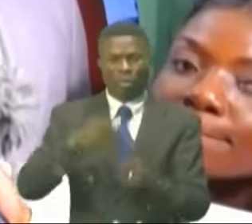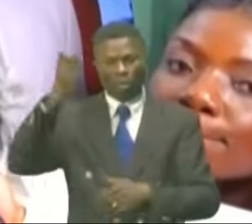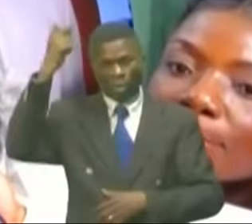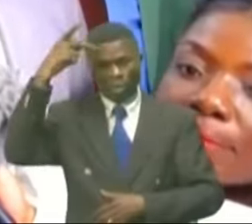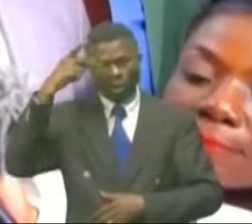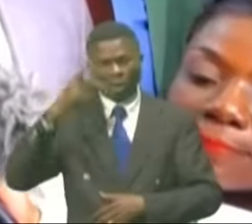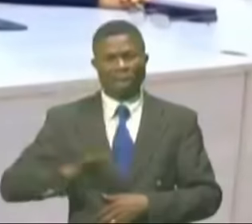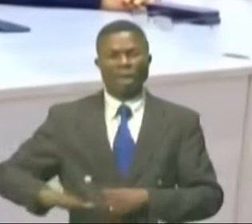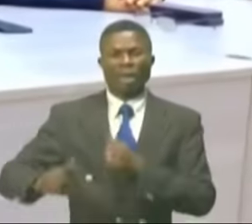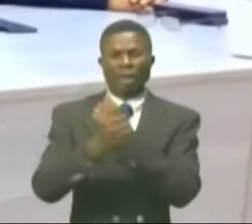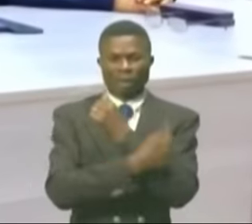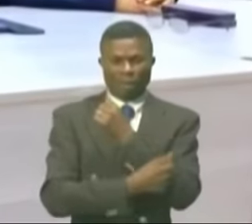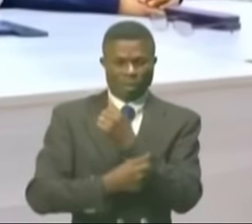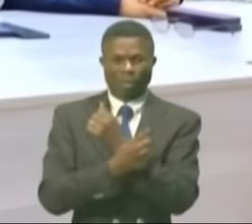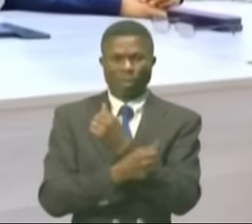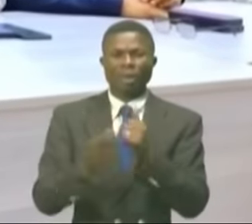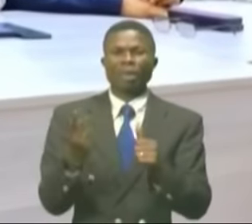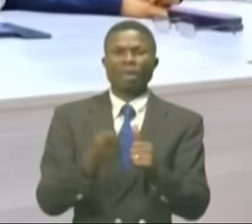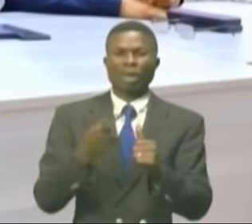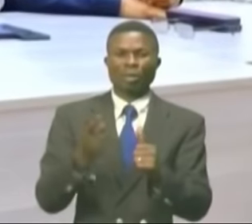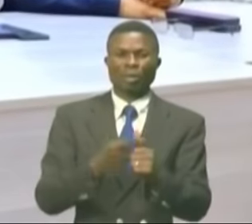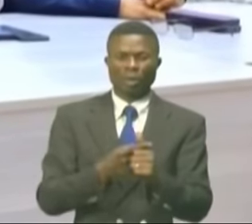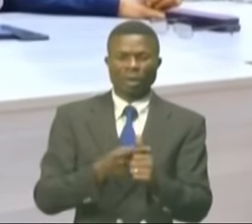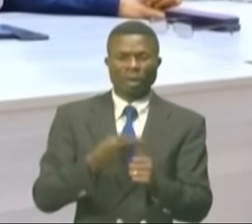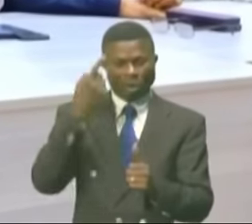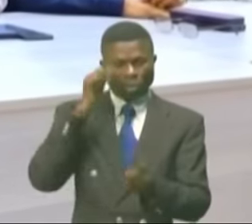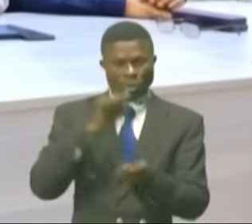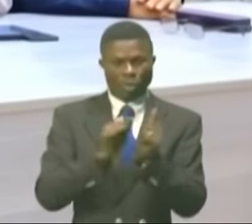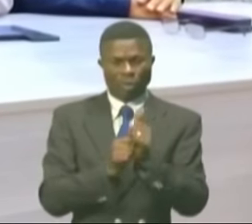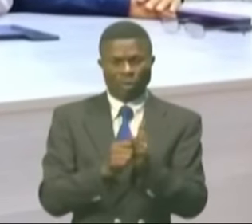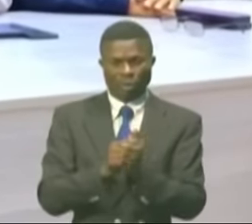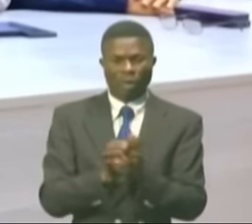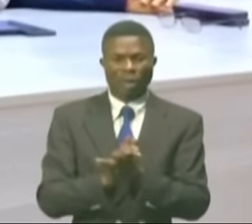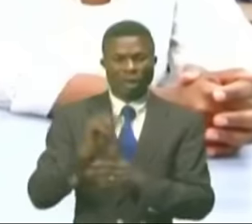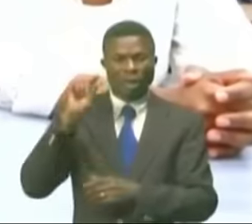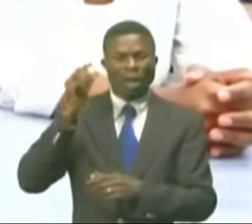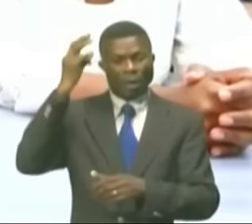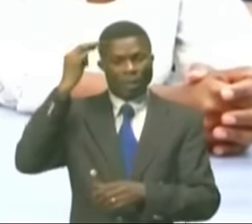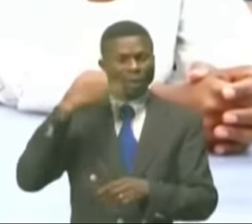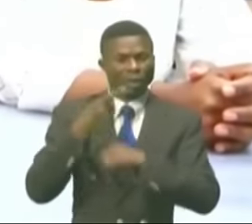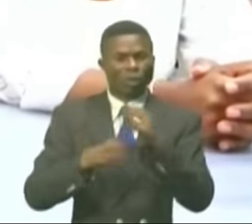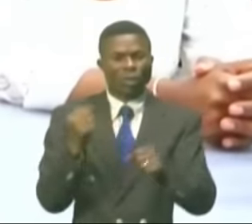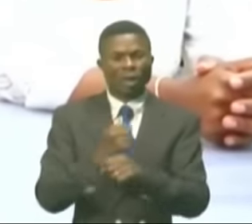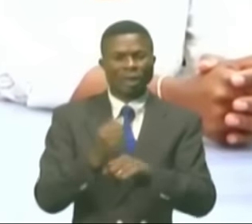du pays, notamment en ce qui concerne l'investiture du gouvernement